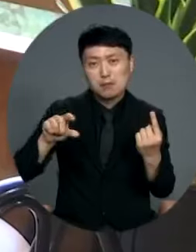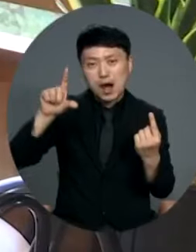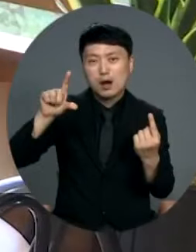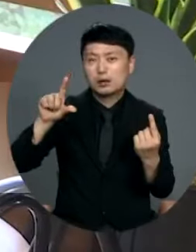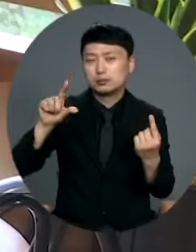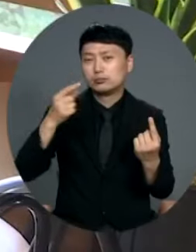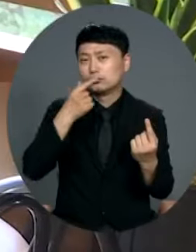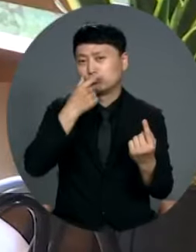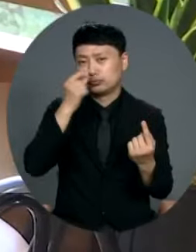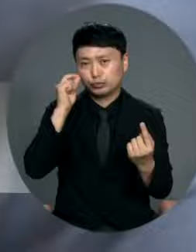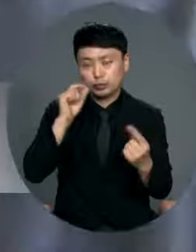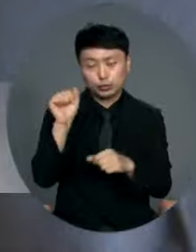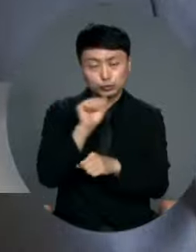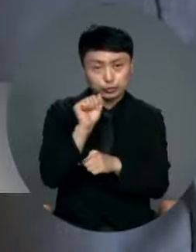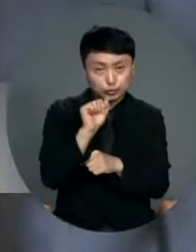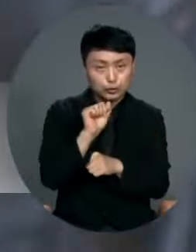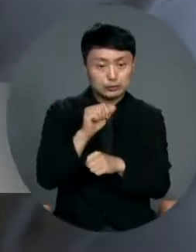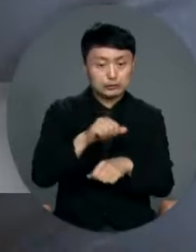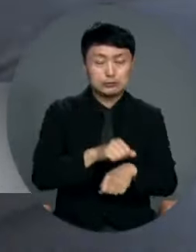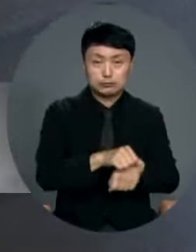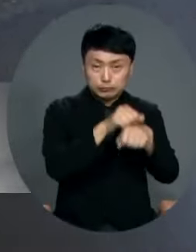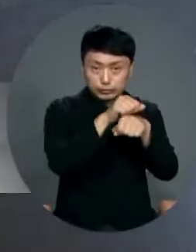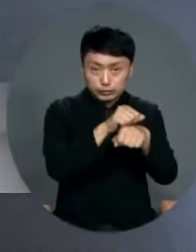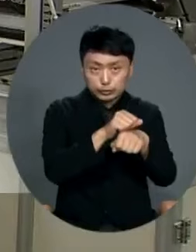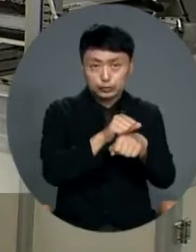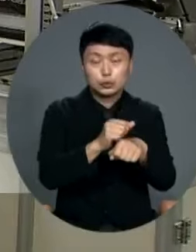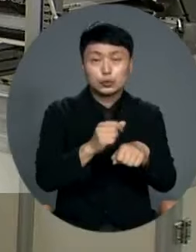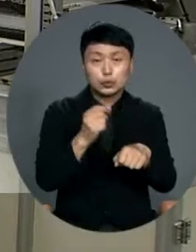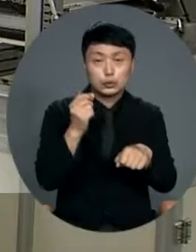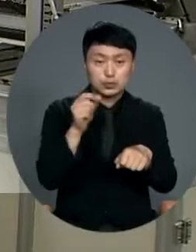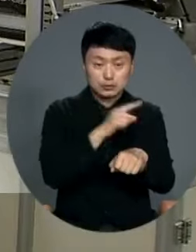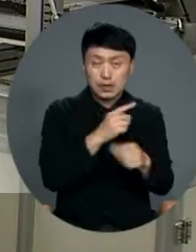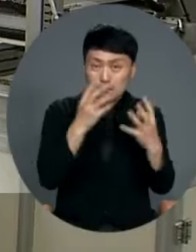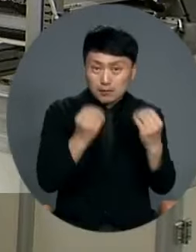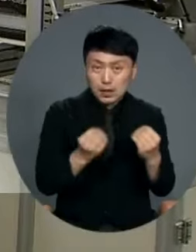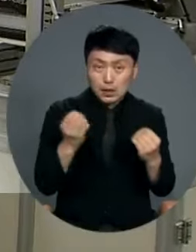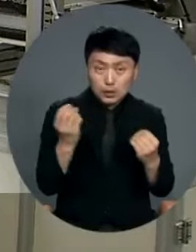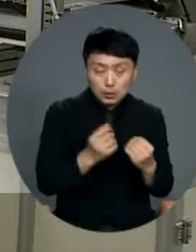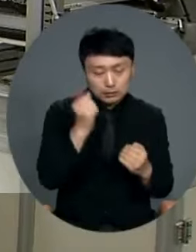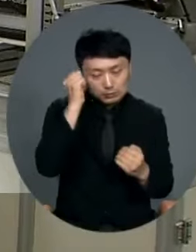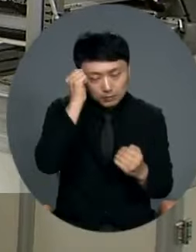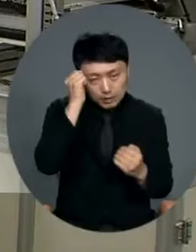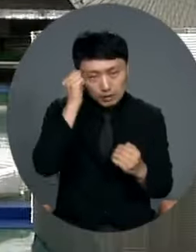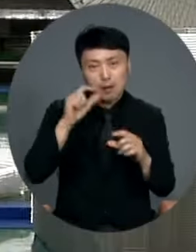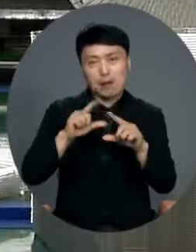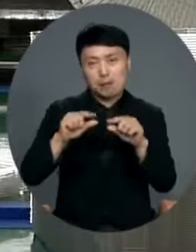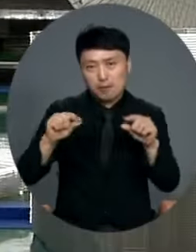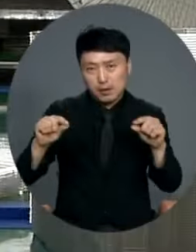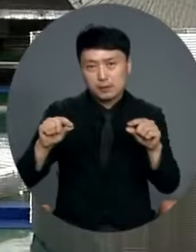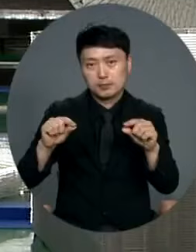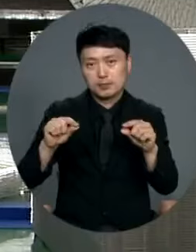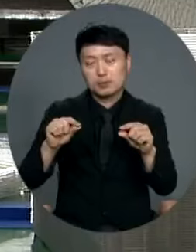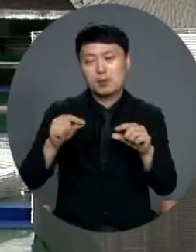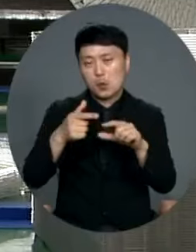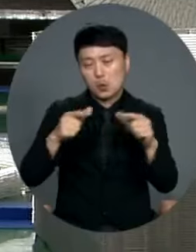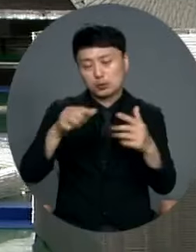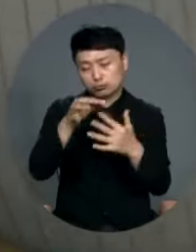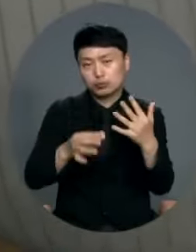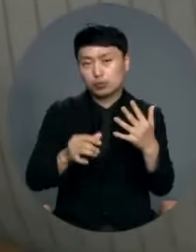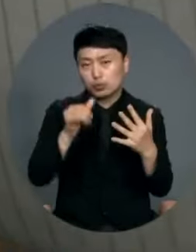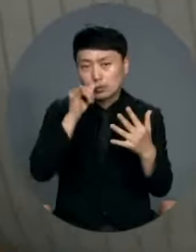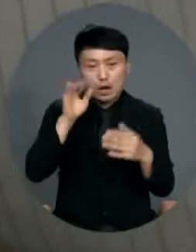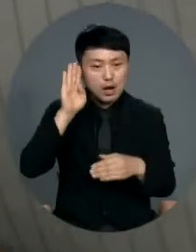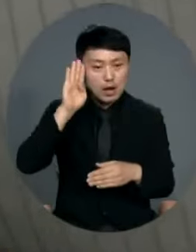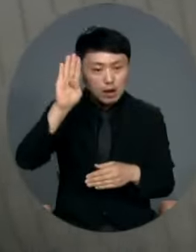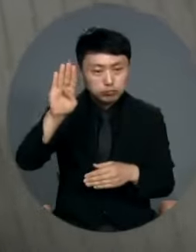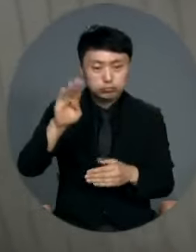창고업이 가장 많이 부족했고 숙박 음식점업과 제조업이 뒤를 이었습니다. 이런 현상은 앞으로